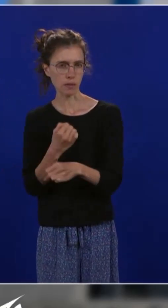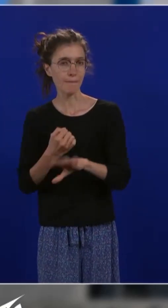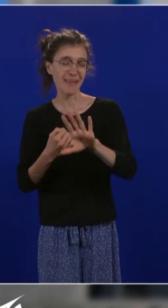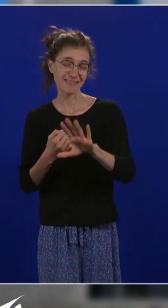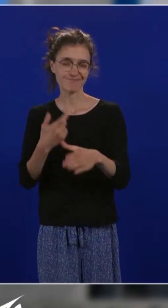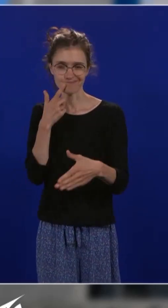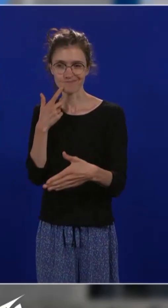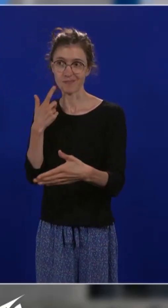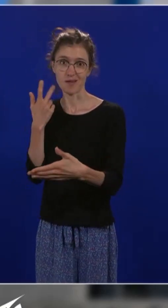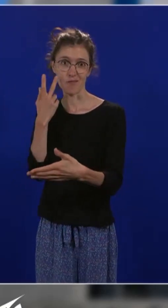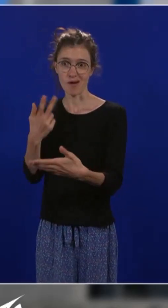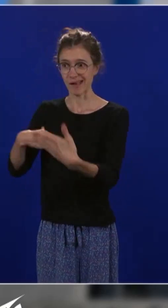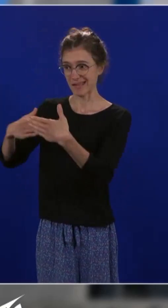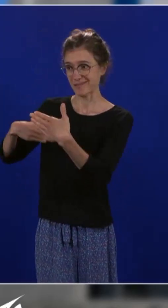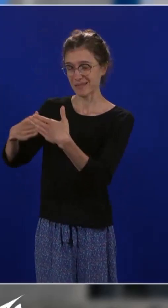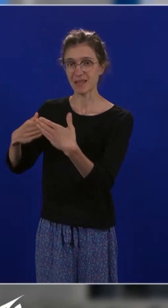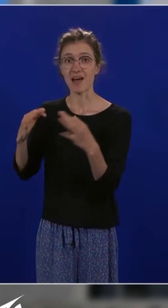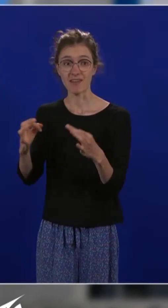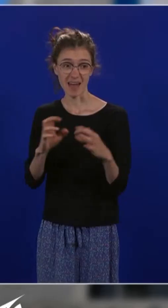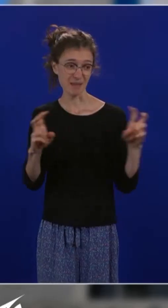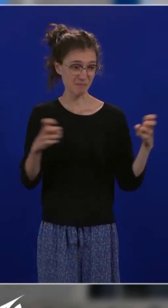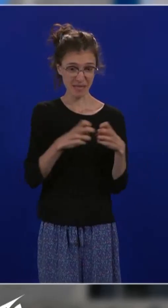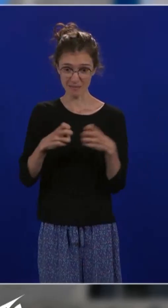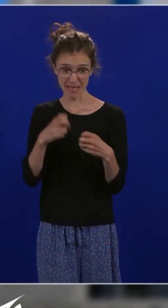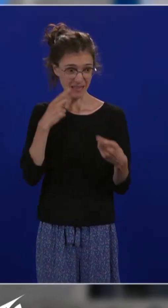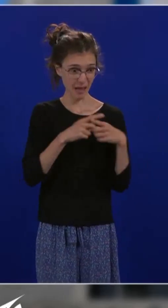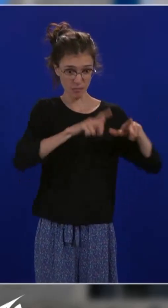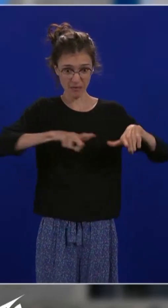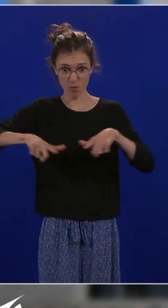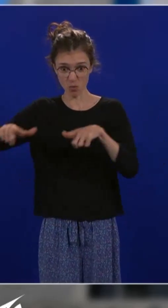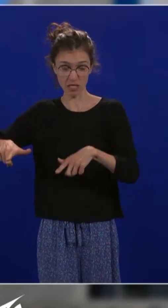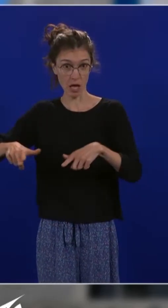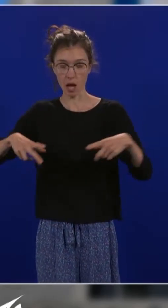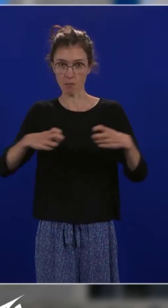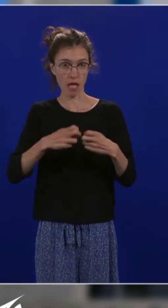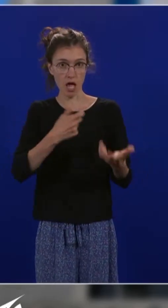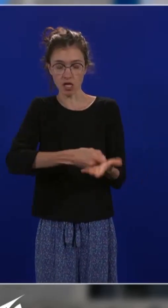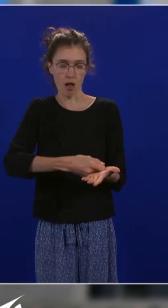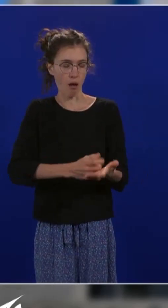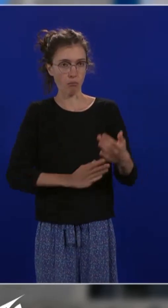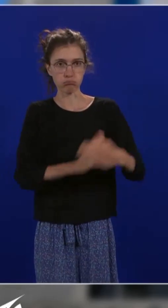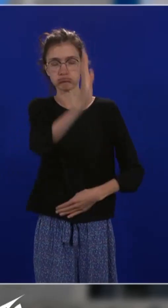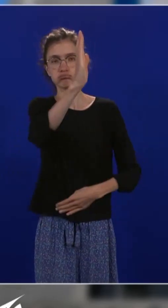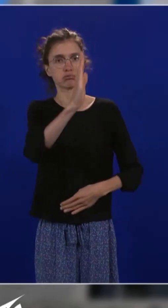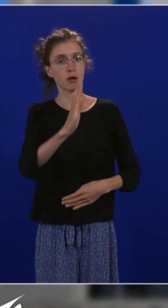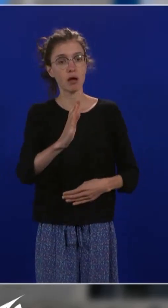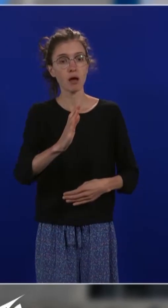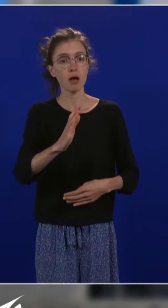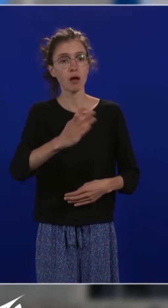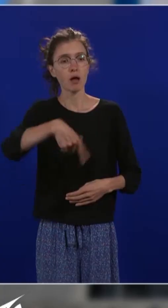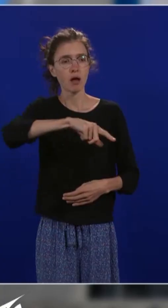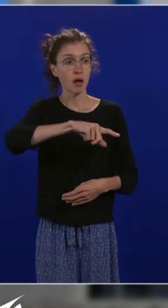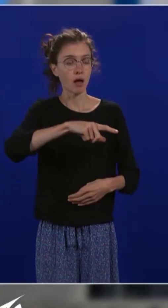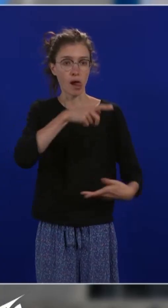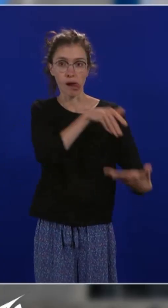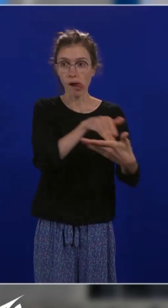foncier explosent, les parcours résidentiels se bloquent, les jeunes et les familles monoparentales peinent à se loger